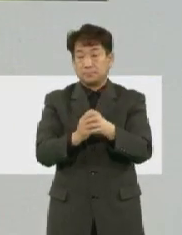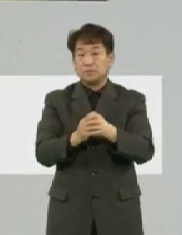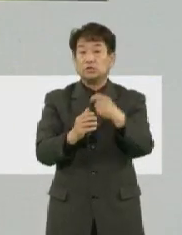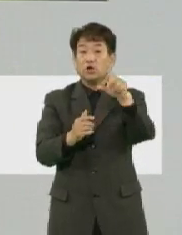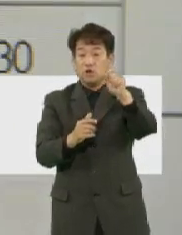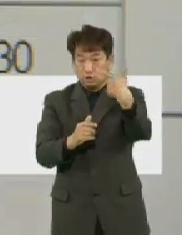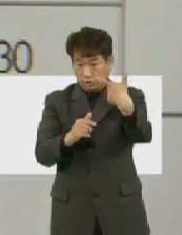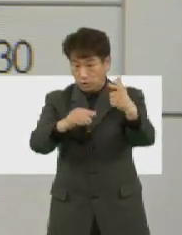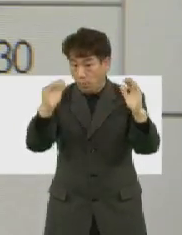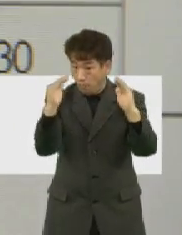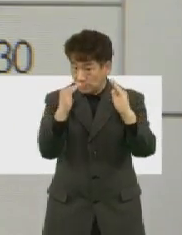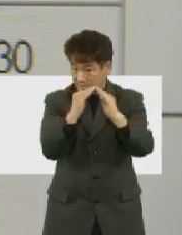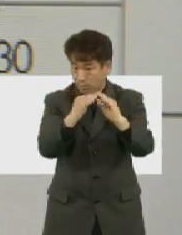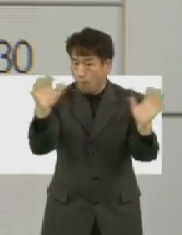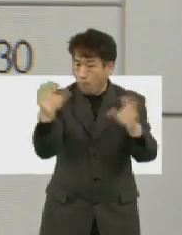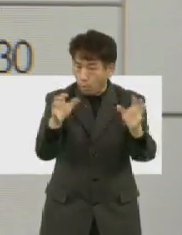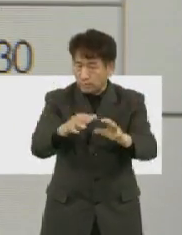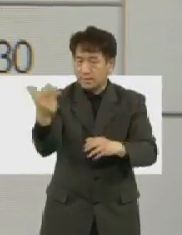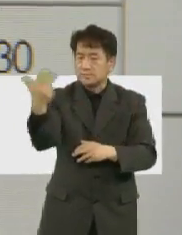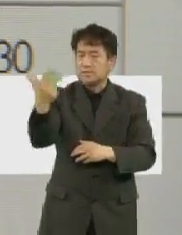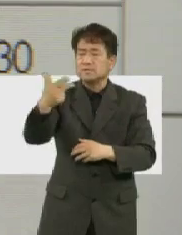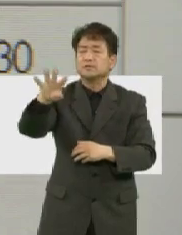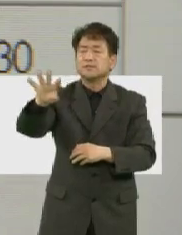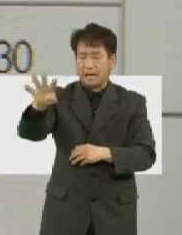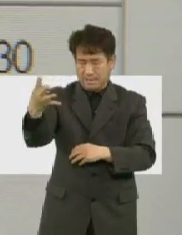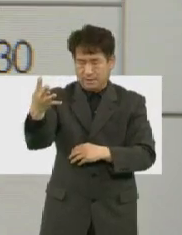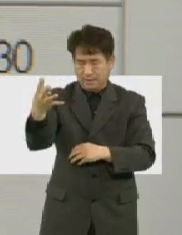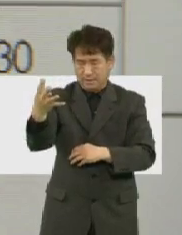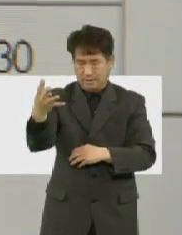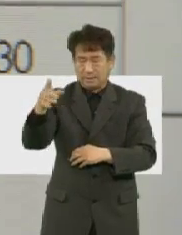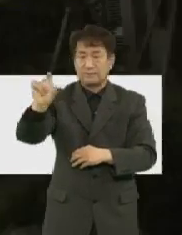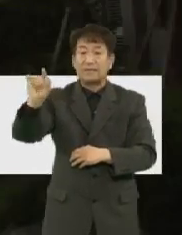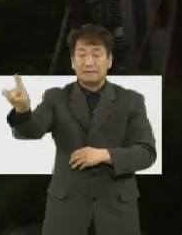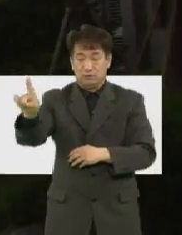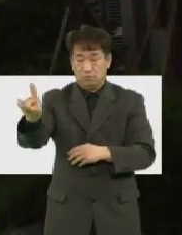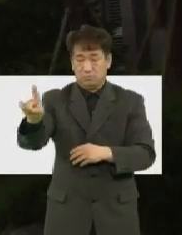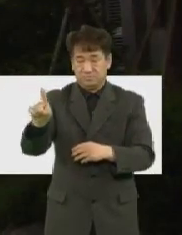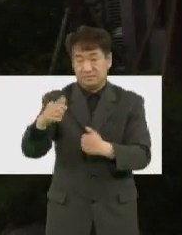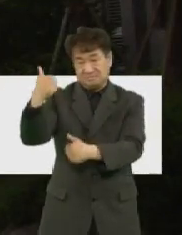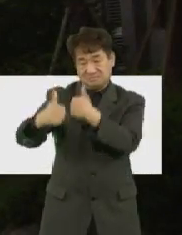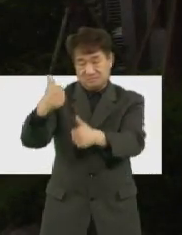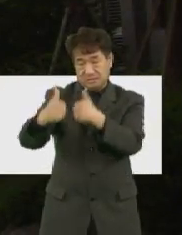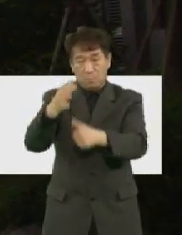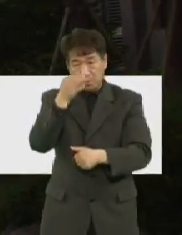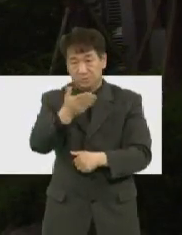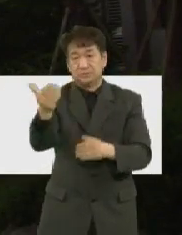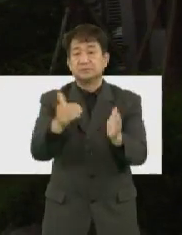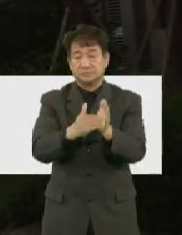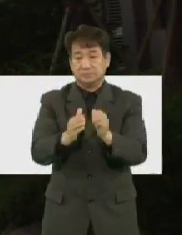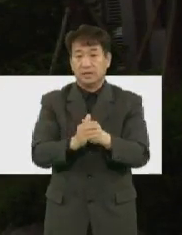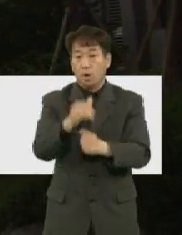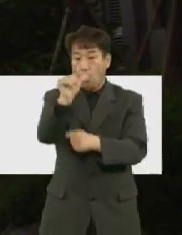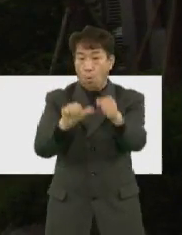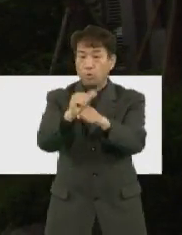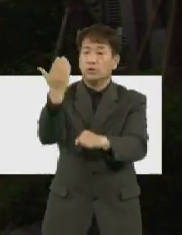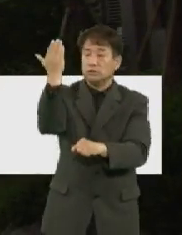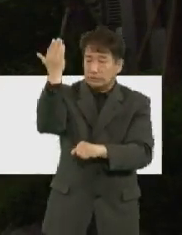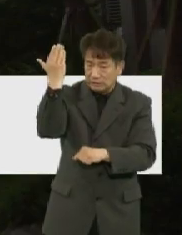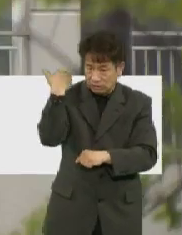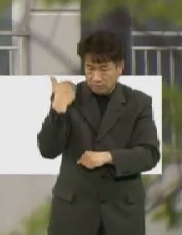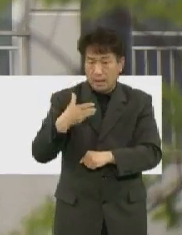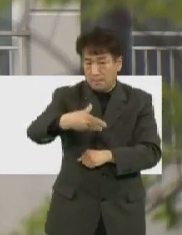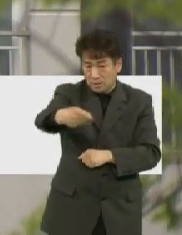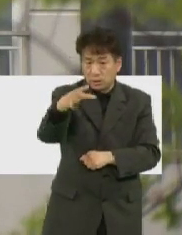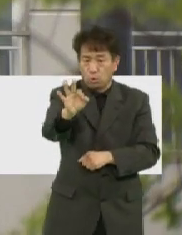16 가구 모집에 무려 7475 대 1의 경쟁률을 기록했습니다 이는 분양가가 5년전 임대 분양